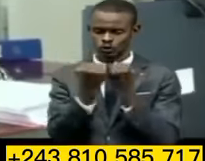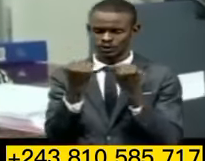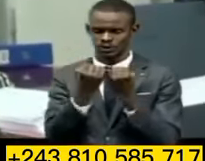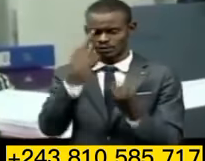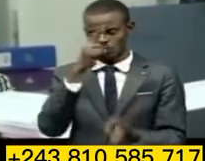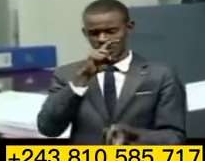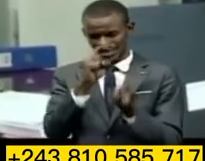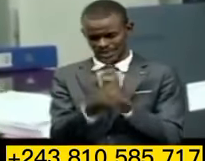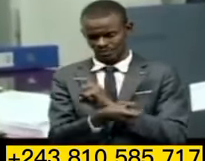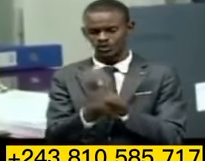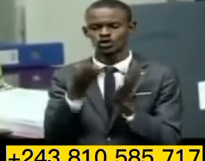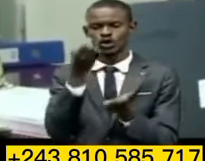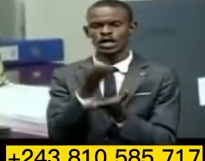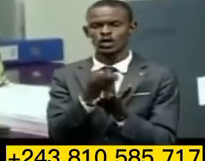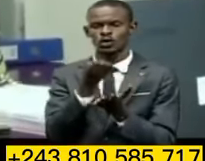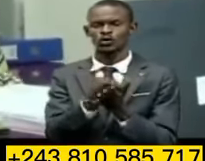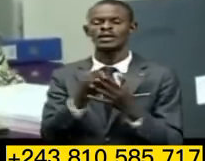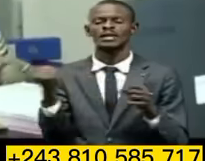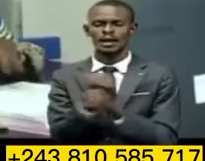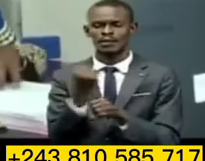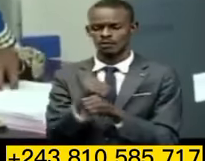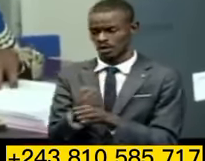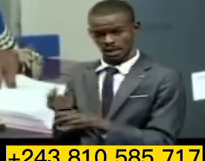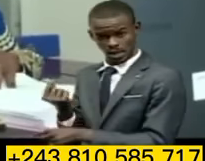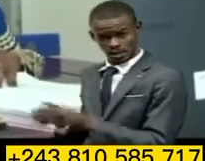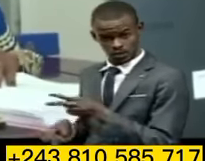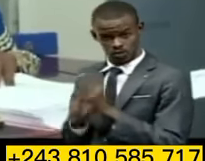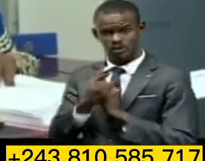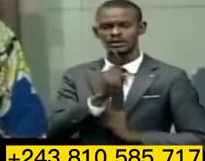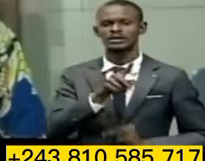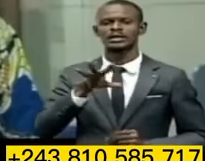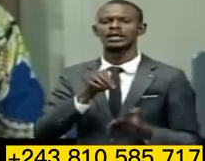et emploi, les montants irrelatifs est de 150 millions de dollars.